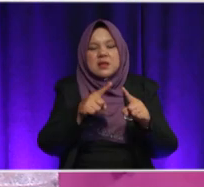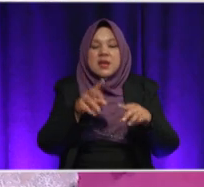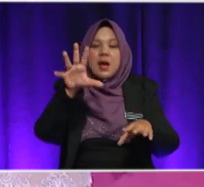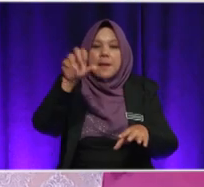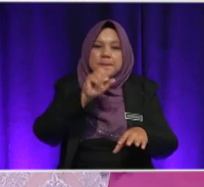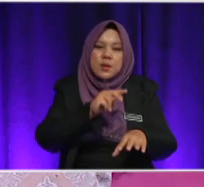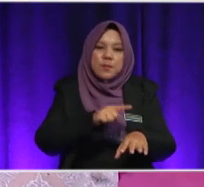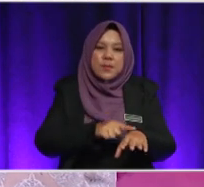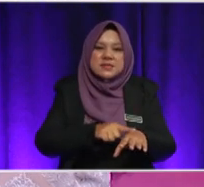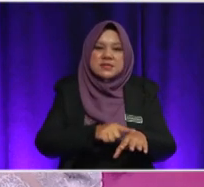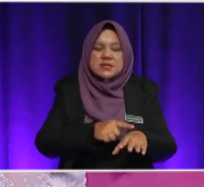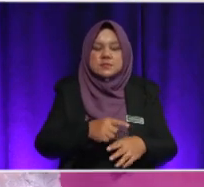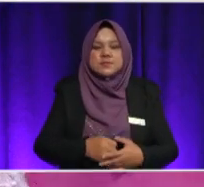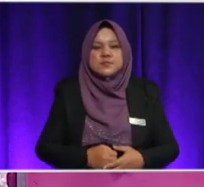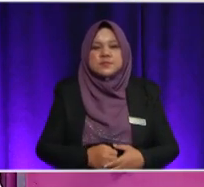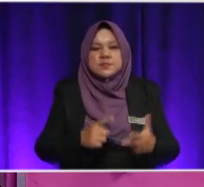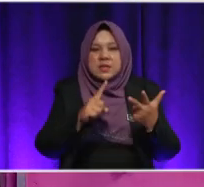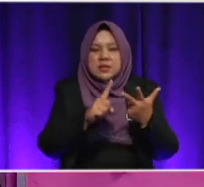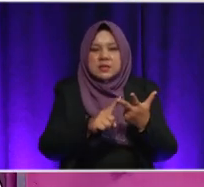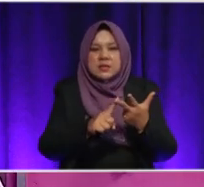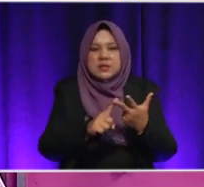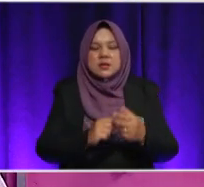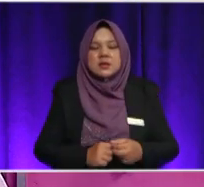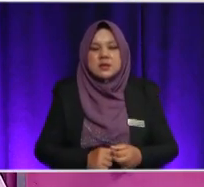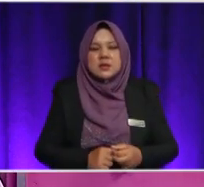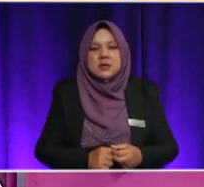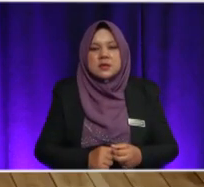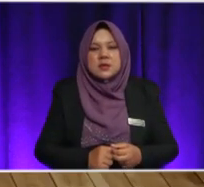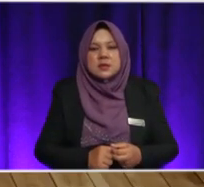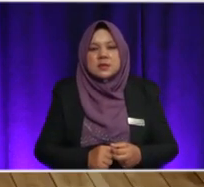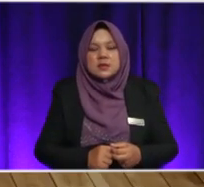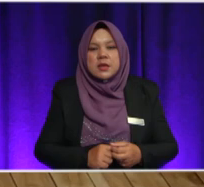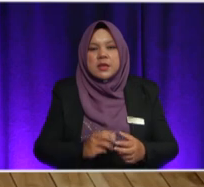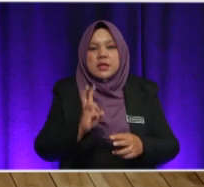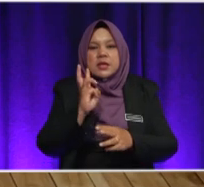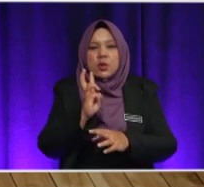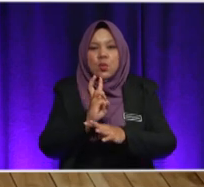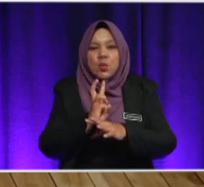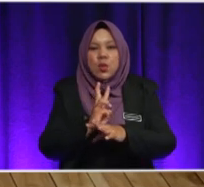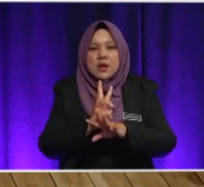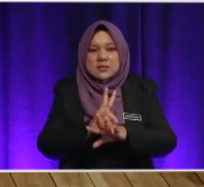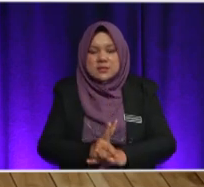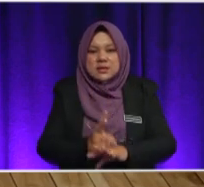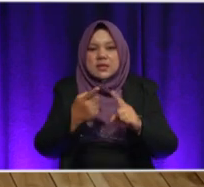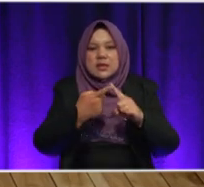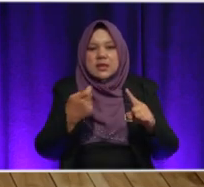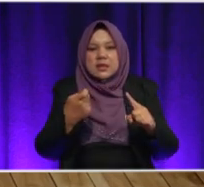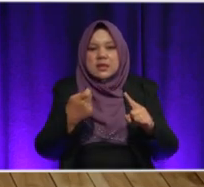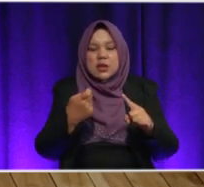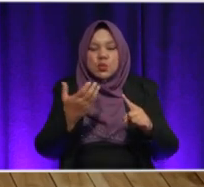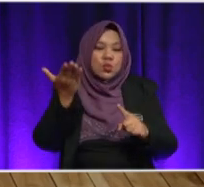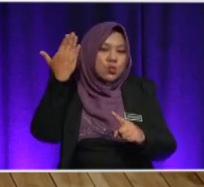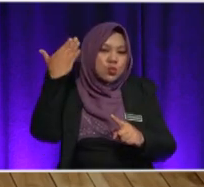yuk ambil masse kemudian ciri perubahan tradisional yang ketiga diwarisi dan diamalkan secara turun-temurun